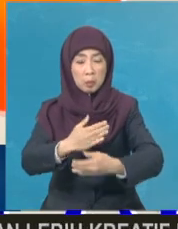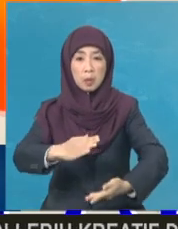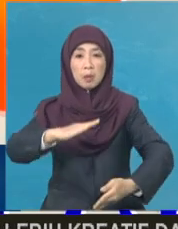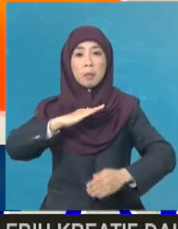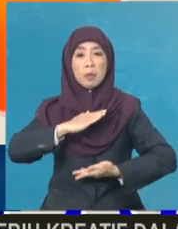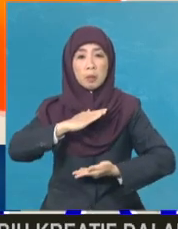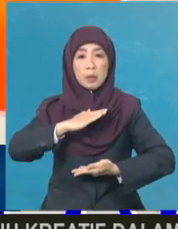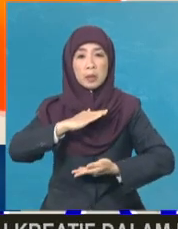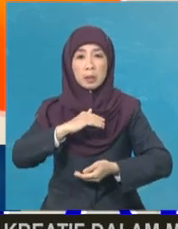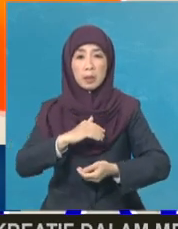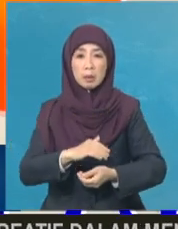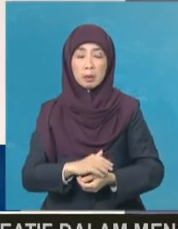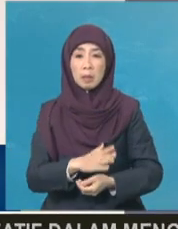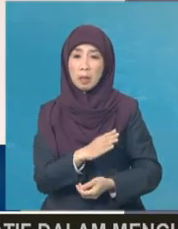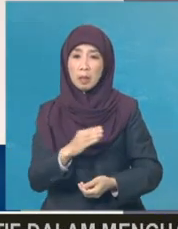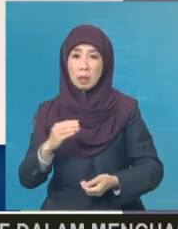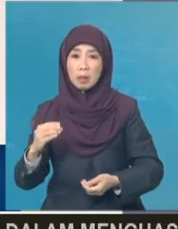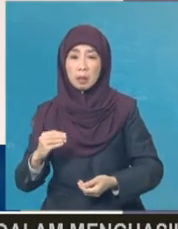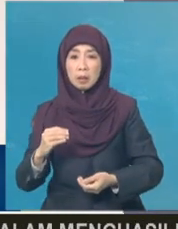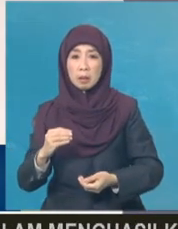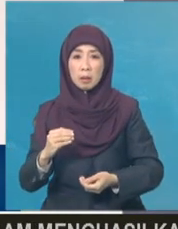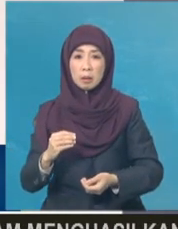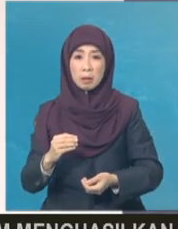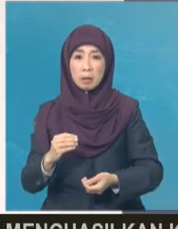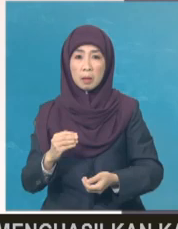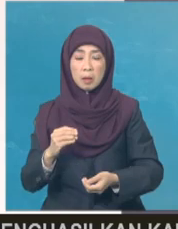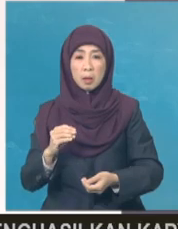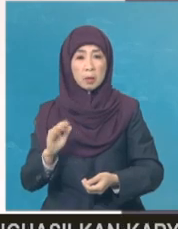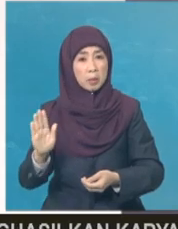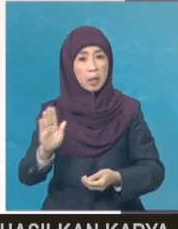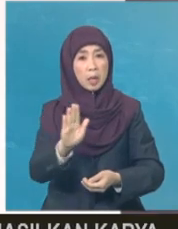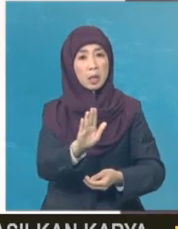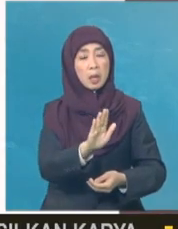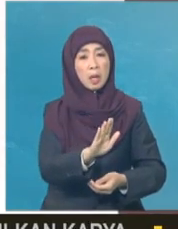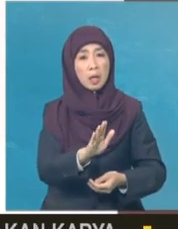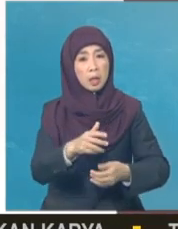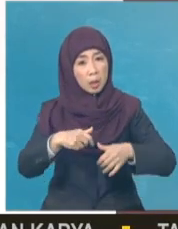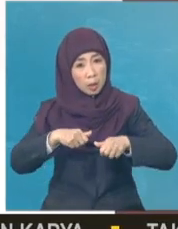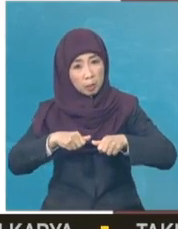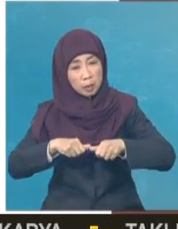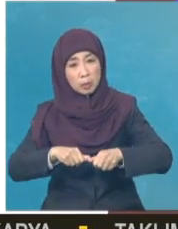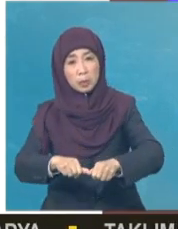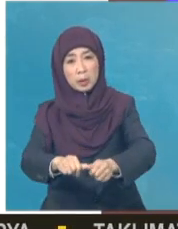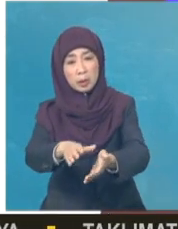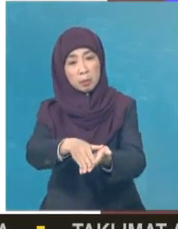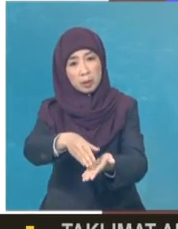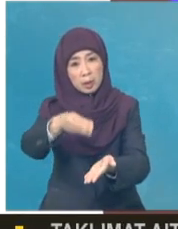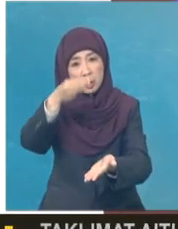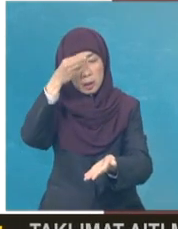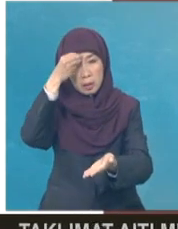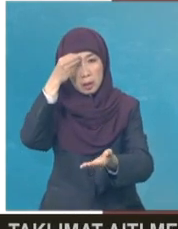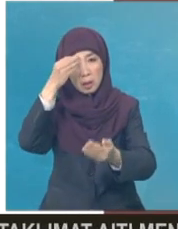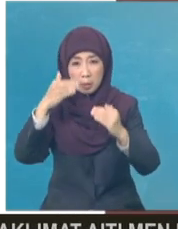memuaskan dan jiwa kepada mereka yang ingin meneruskan pembelajaran mereka ke